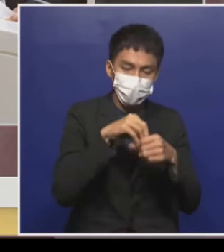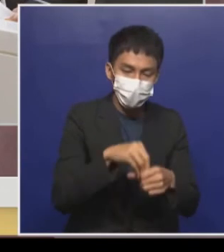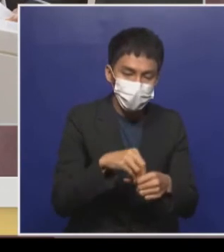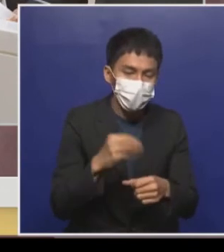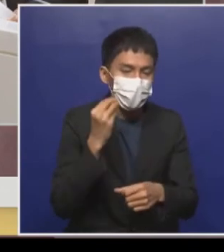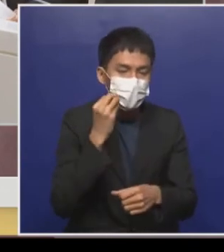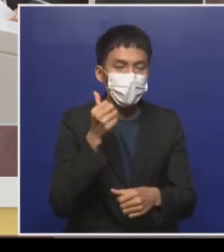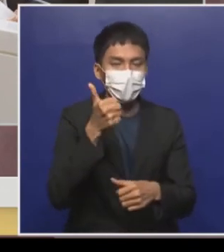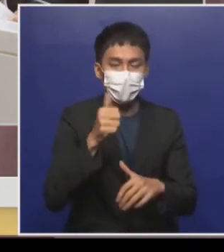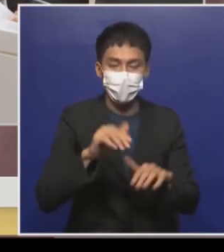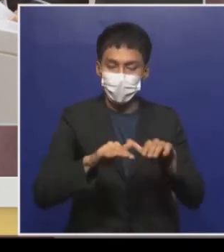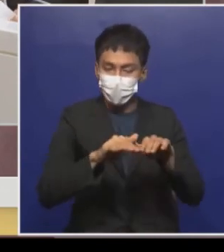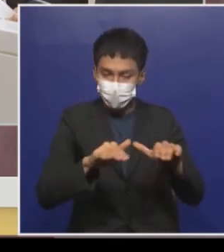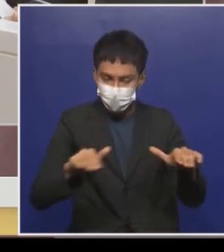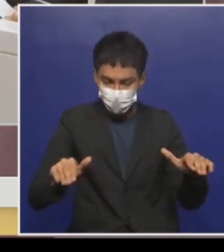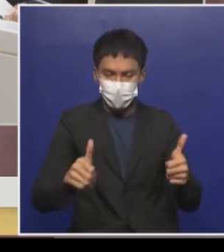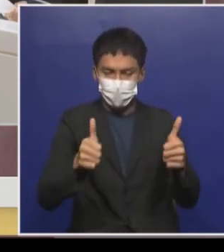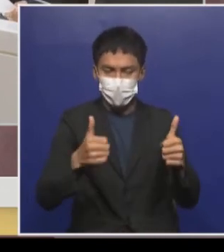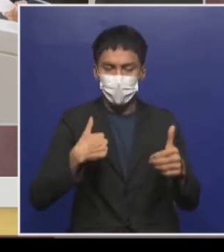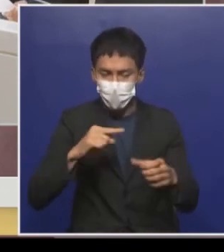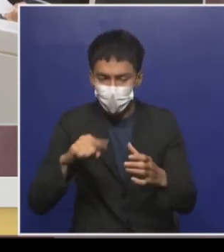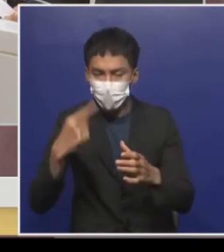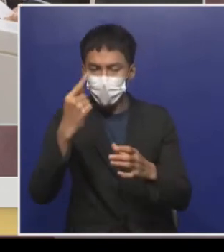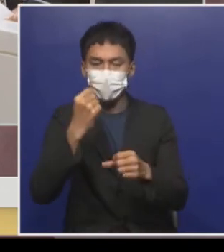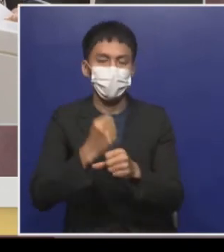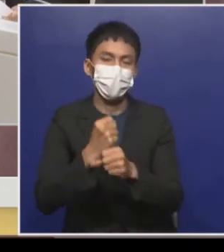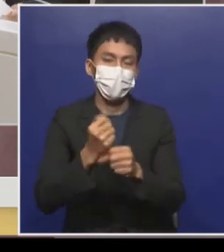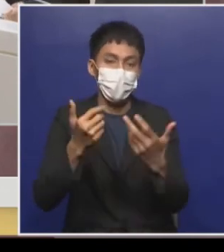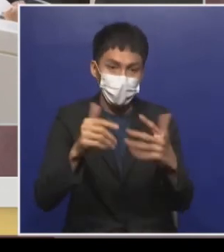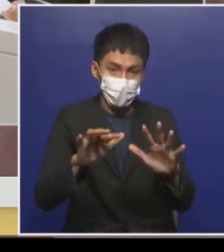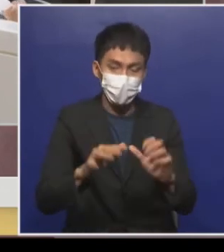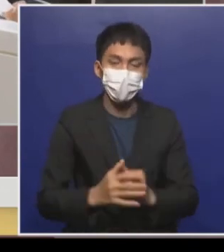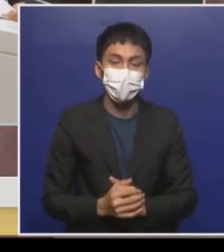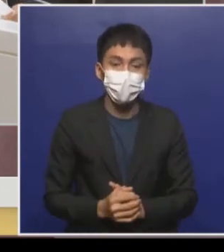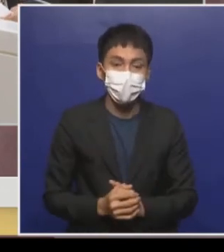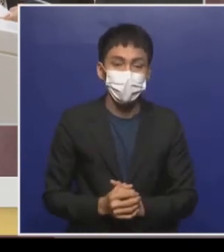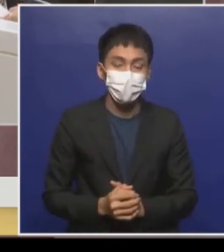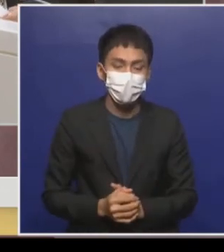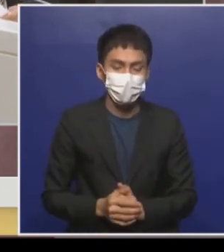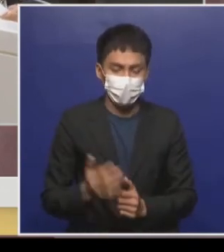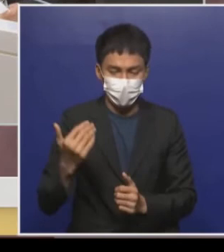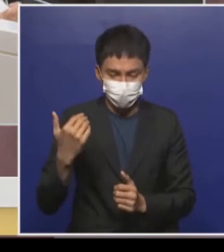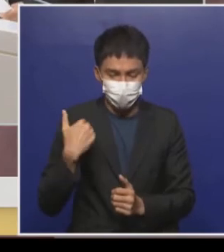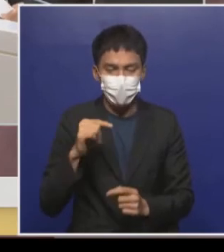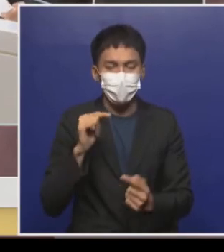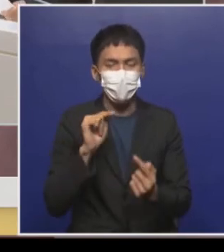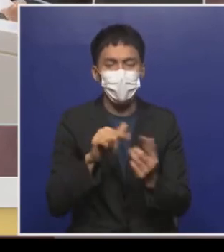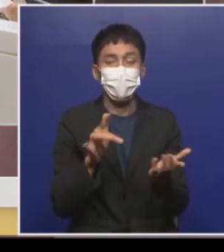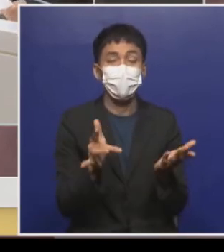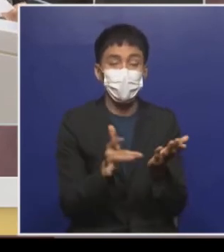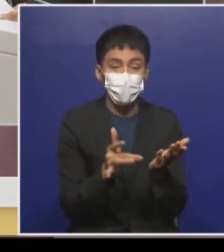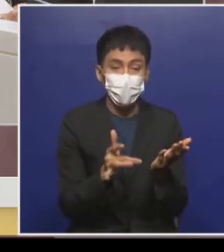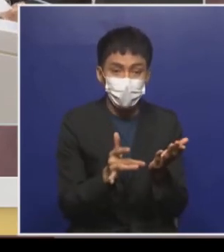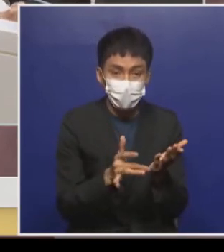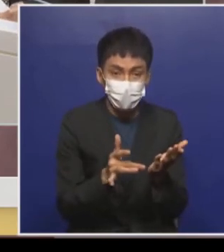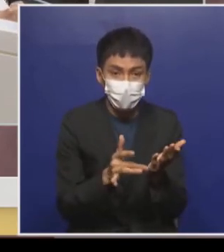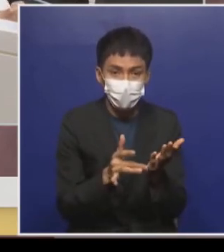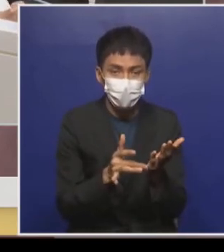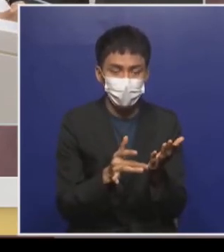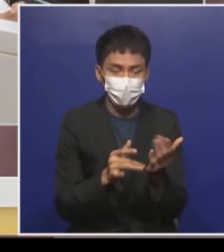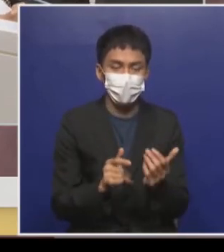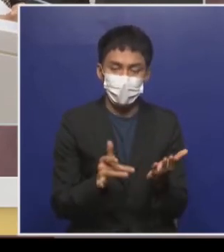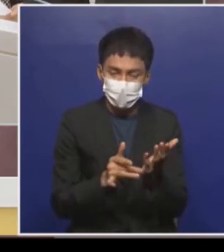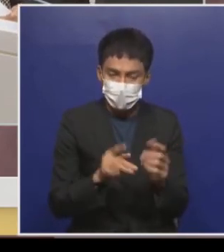เป็อยู่ที่ดีแล้ได้เริ่มแล้วมิติตด้เทคโโ concerned ส